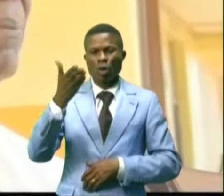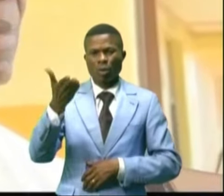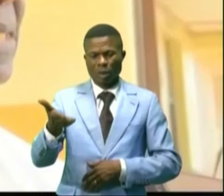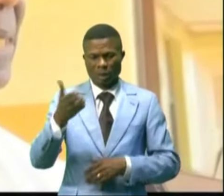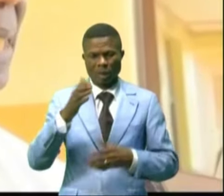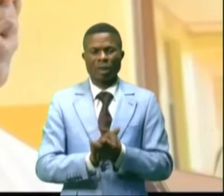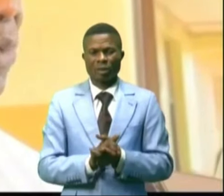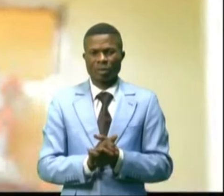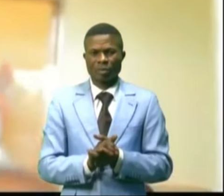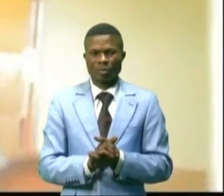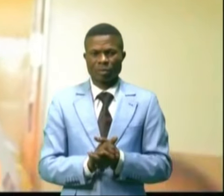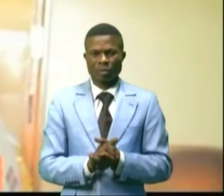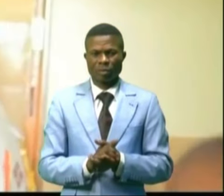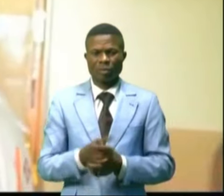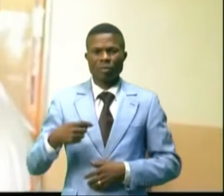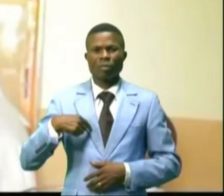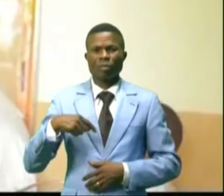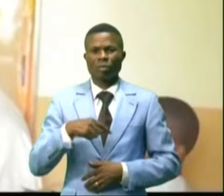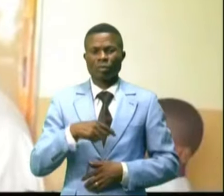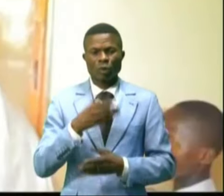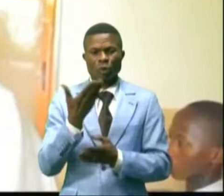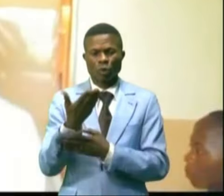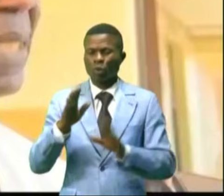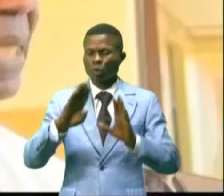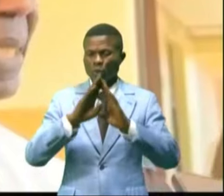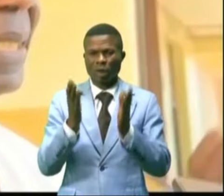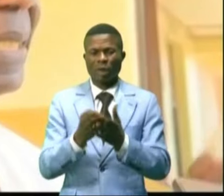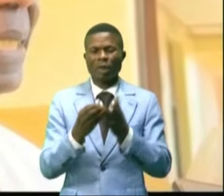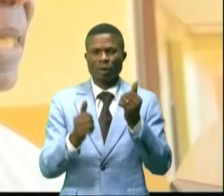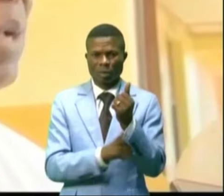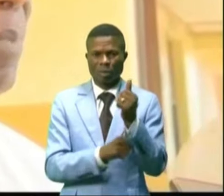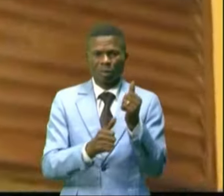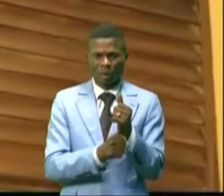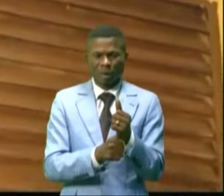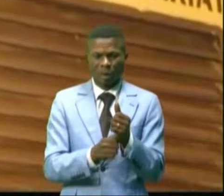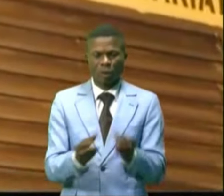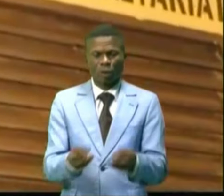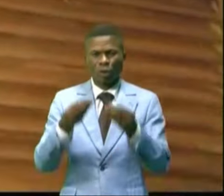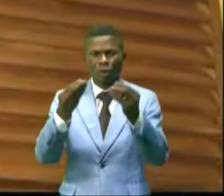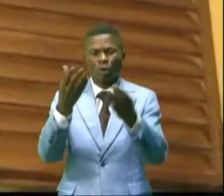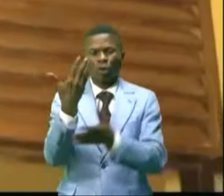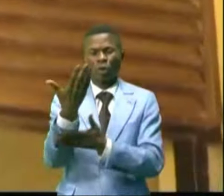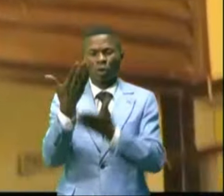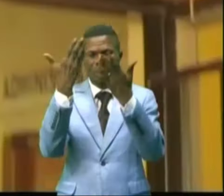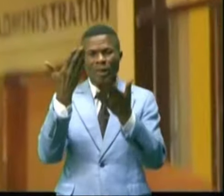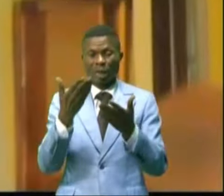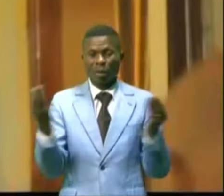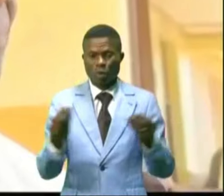écritures.